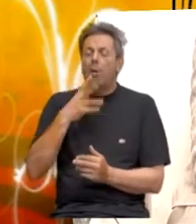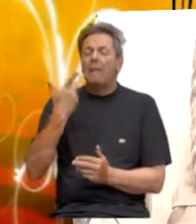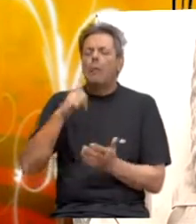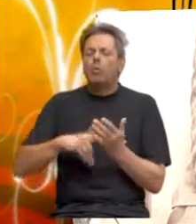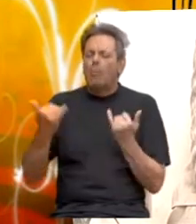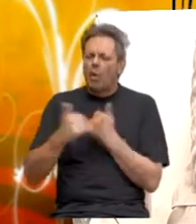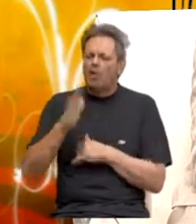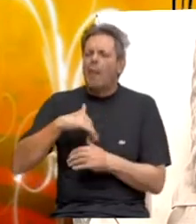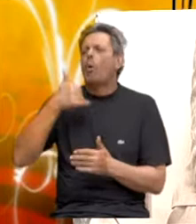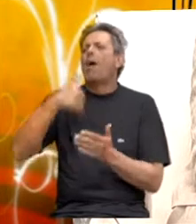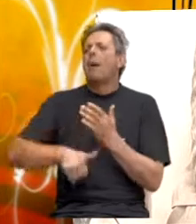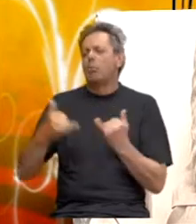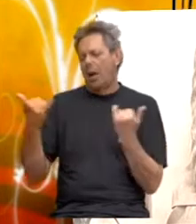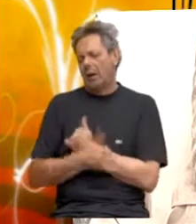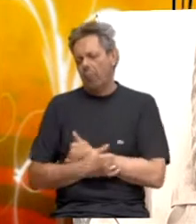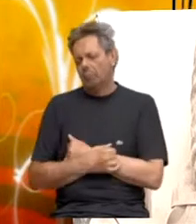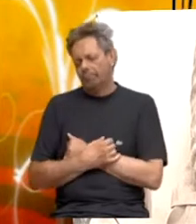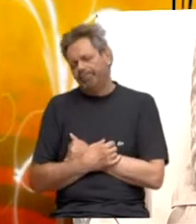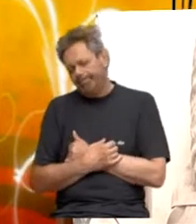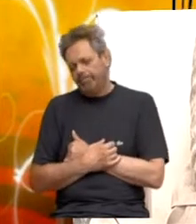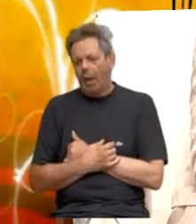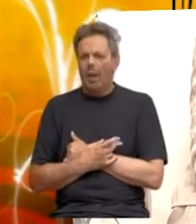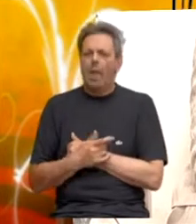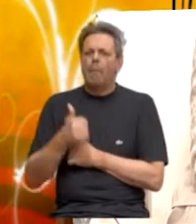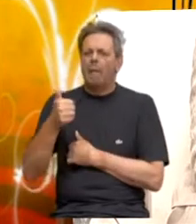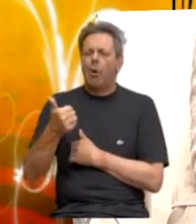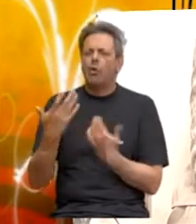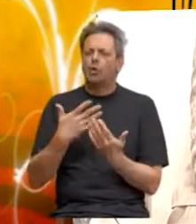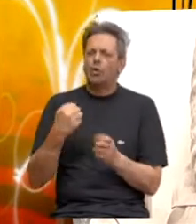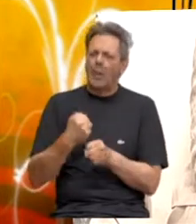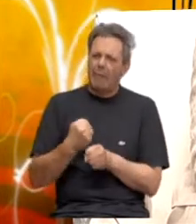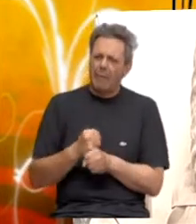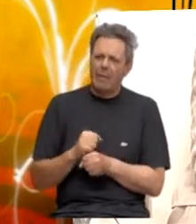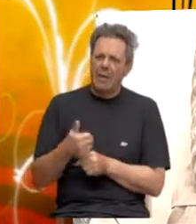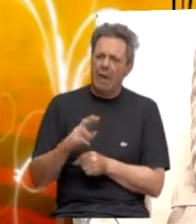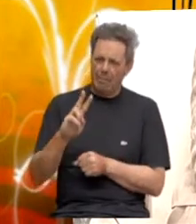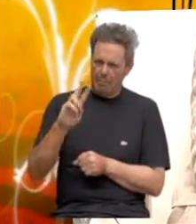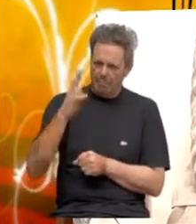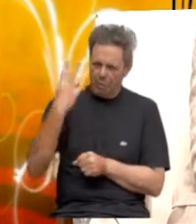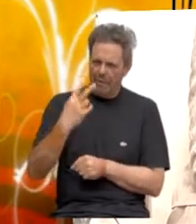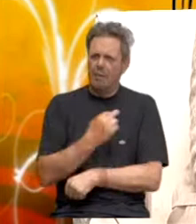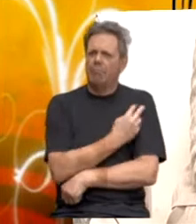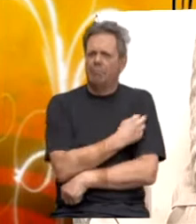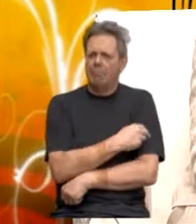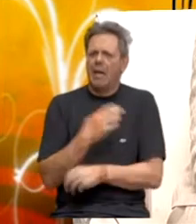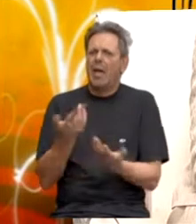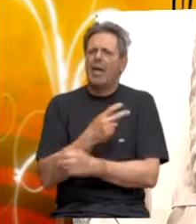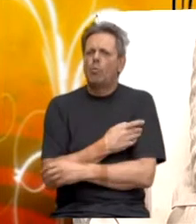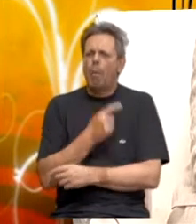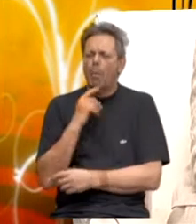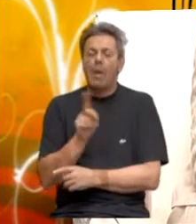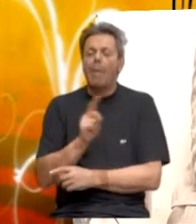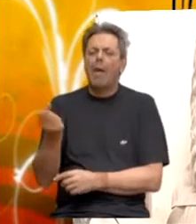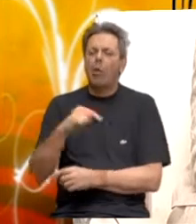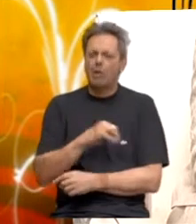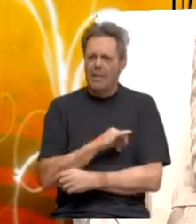nego 1 puta krivo. Ne doći. Dakle, prvo što ćete napraviti je pozvati hitnu pomoć i nikako ne doći sam. Jer